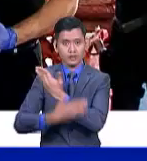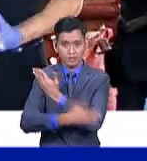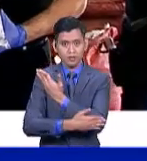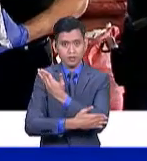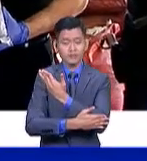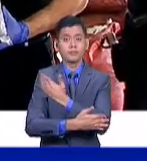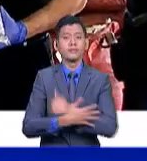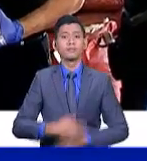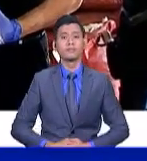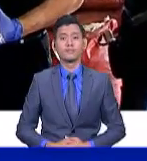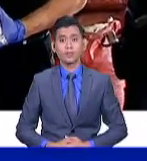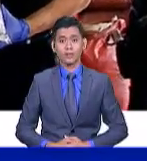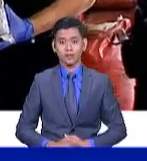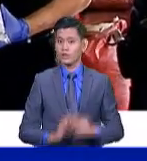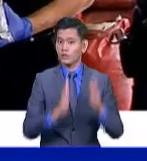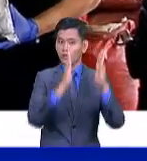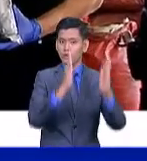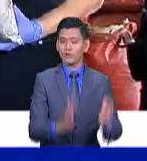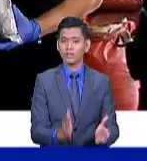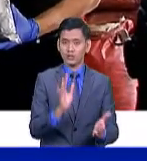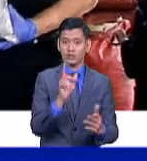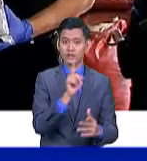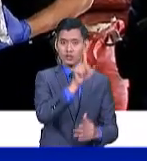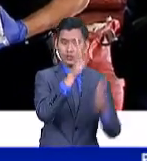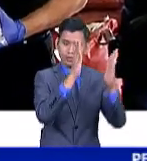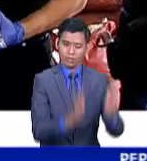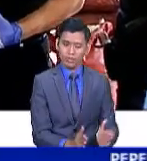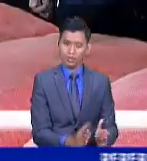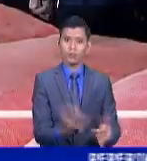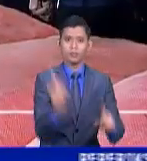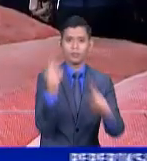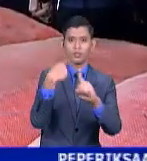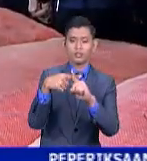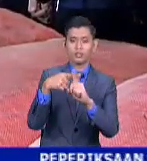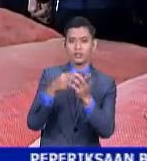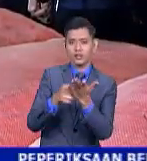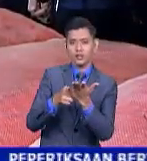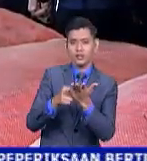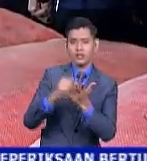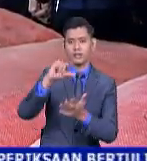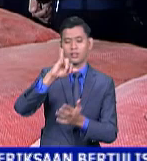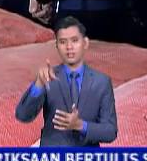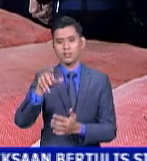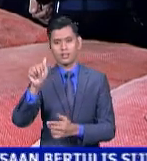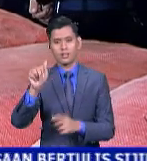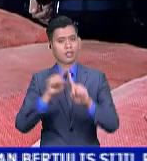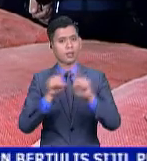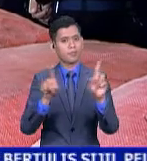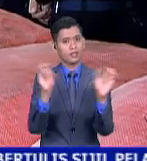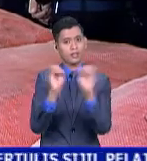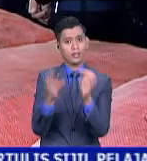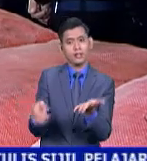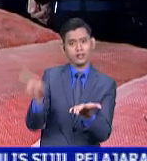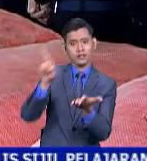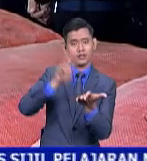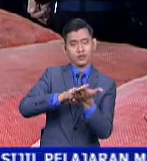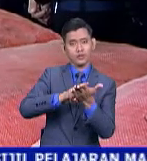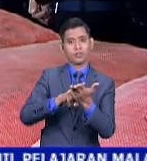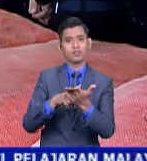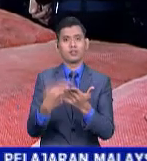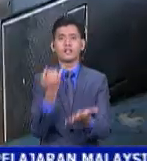Salah seorang daripada suspek didapati positif ganja. Semua yang ditahan tidak memiliki rekod jenayah. Kes